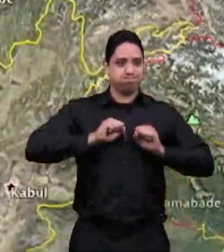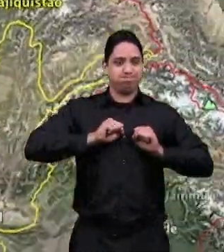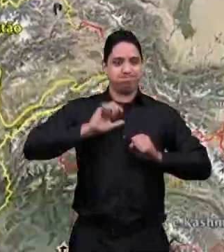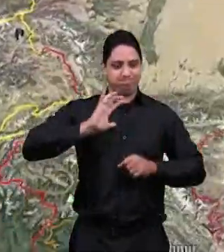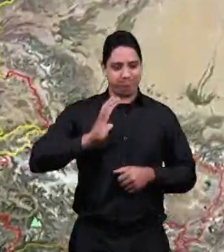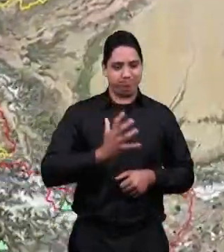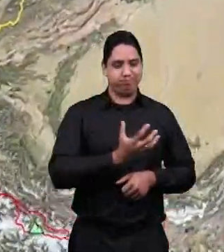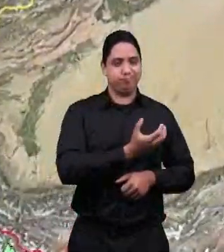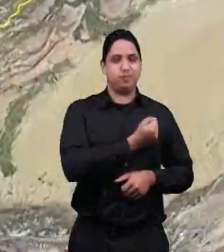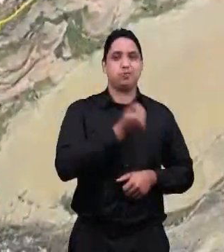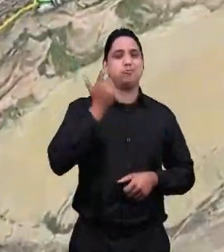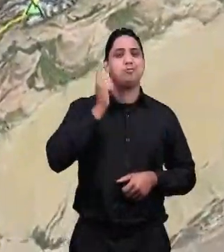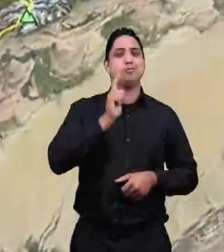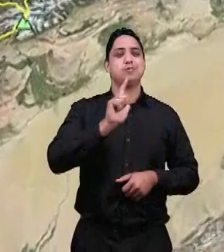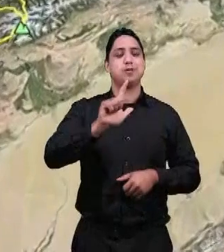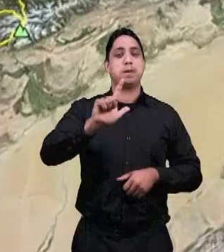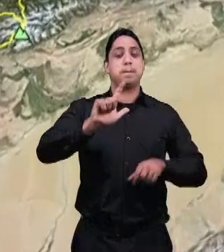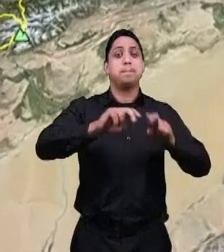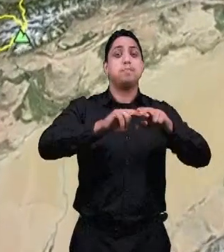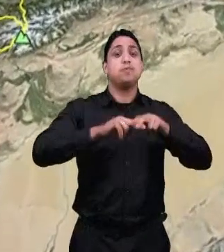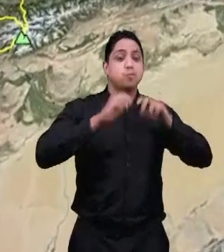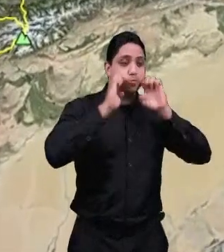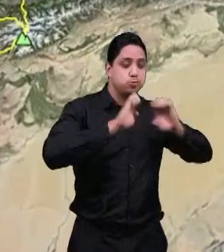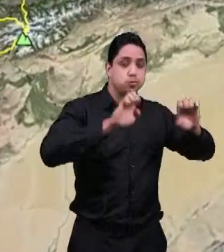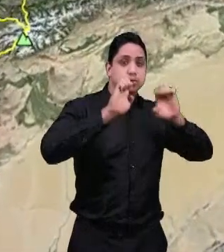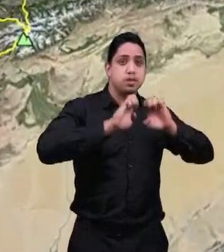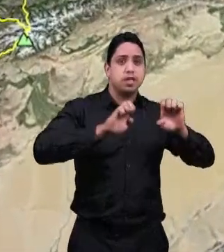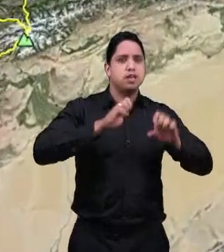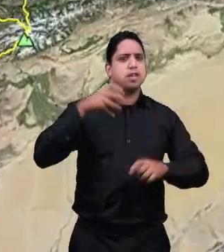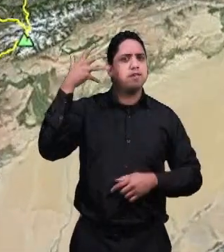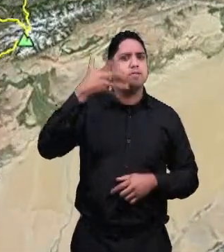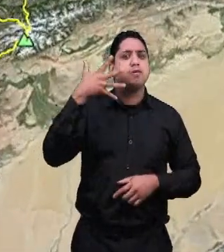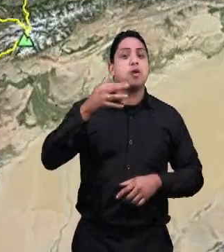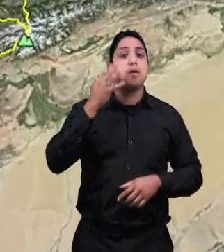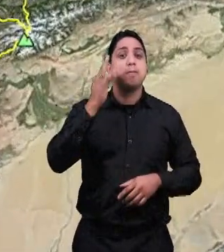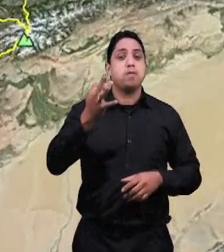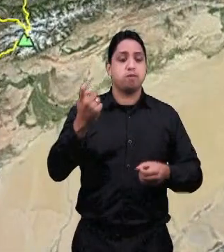par l'évangile éternel et par le message imminent